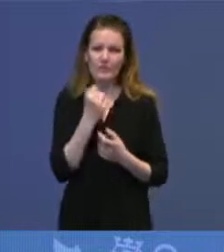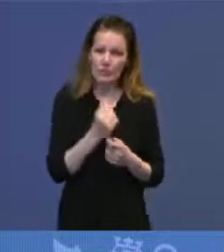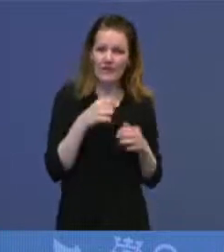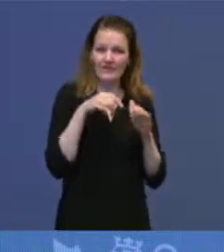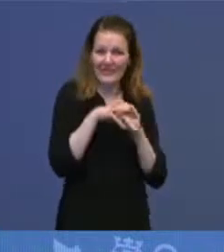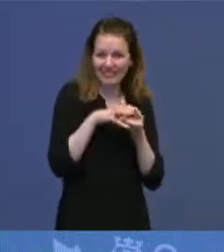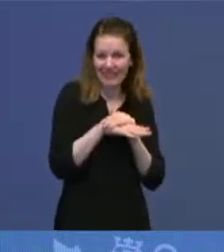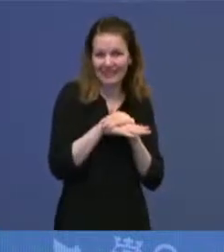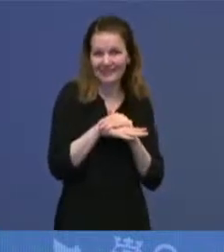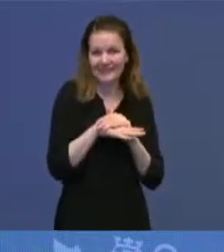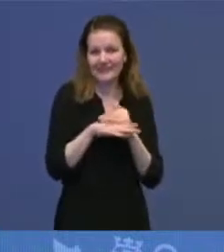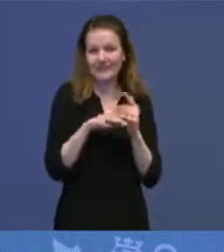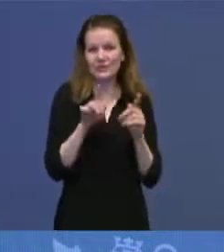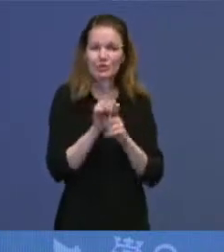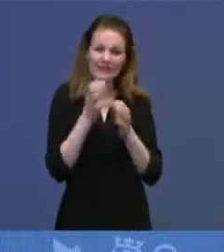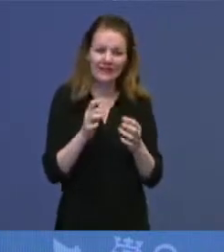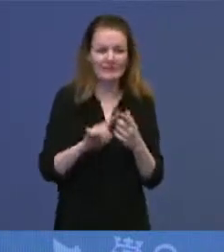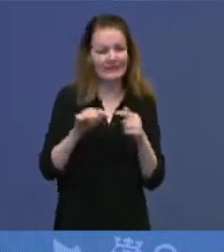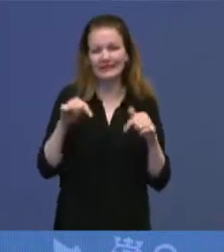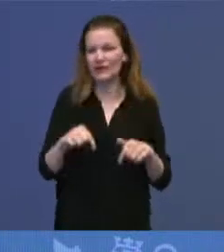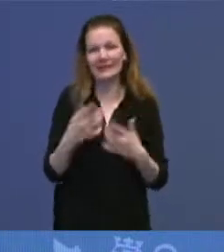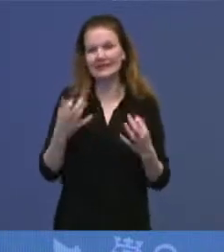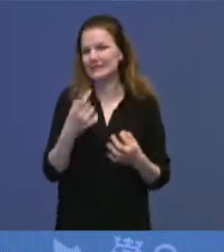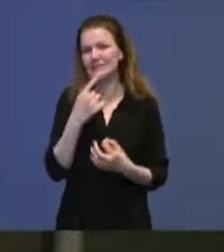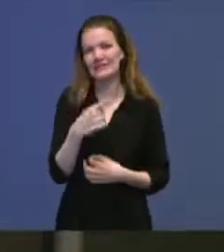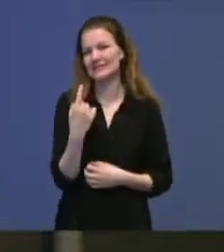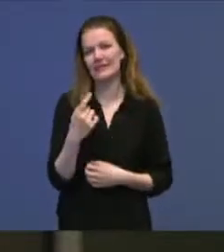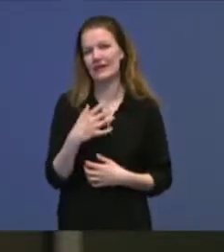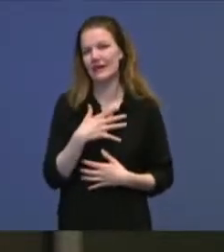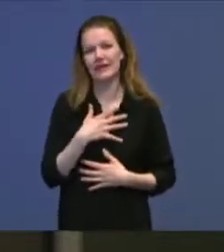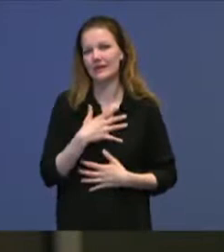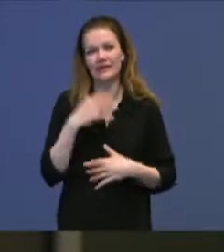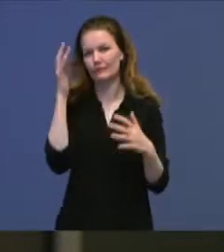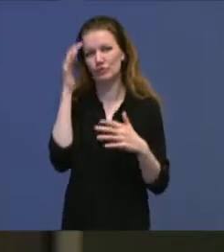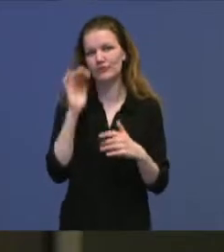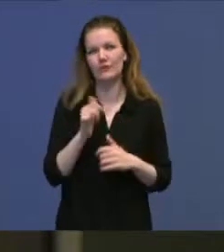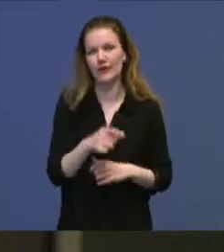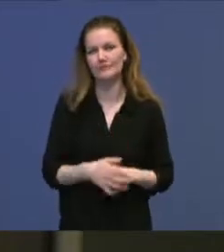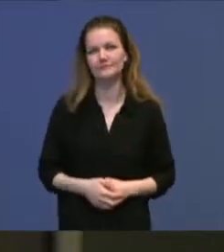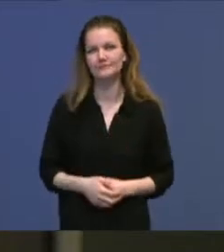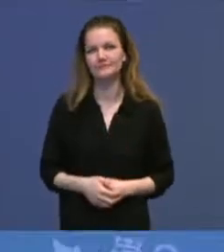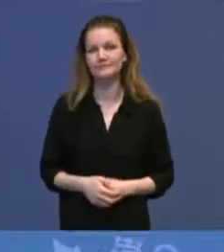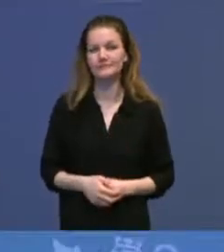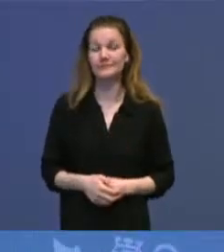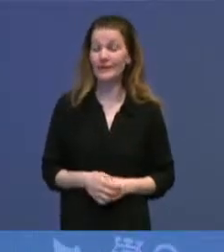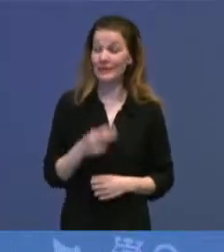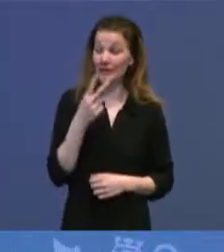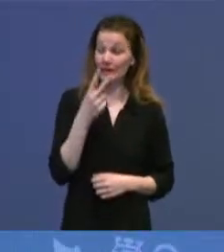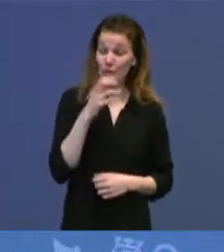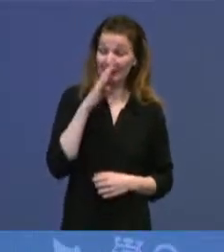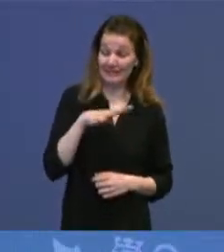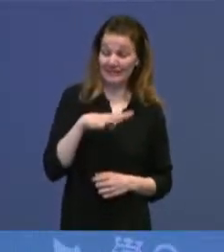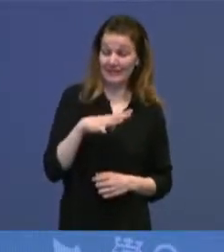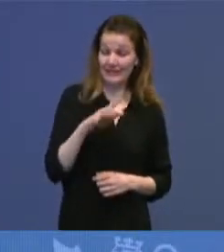som gir grunn til å være urolig for det. Vil du si det var en tabbe av regjeringen Solberg i 2019 å ikke følge alternativ